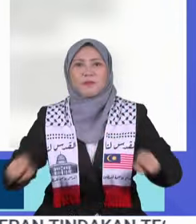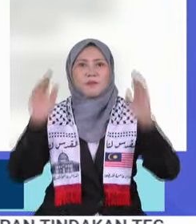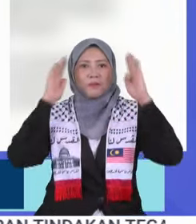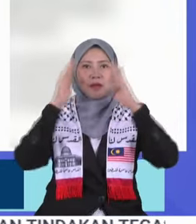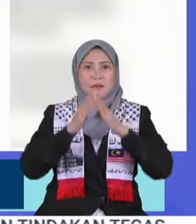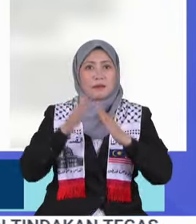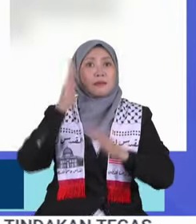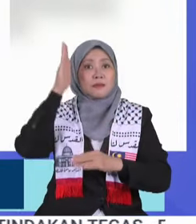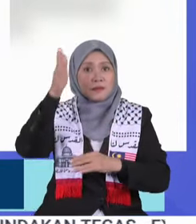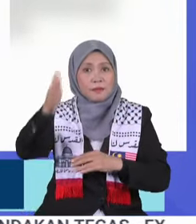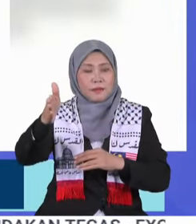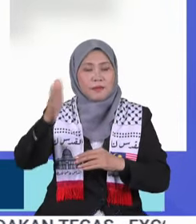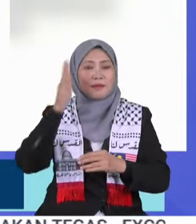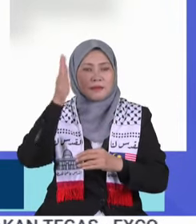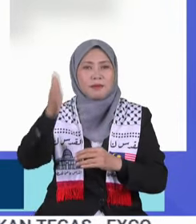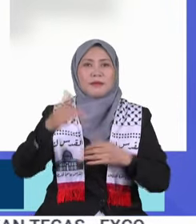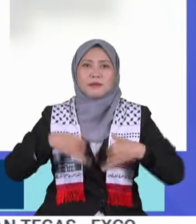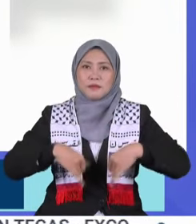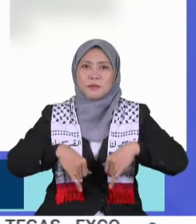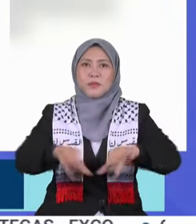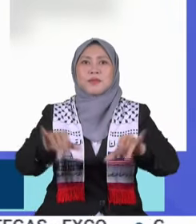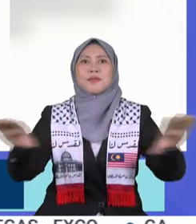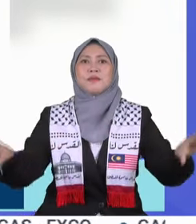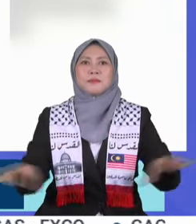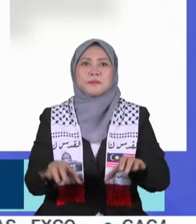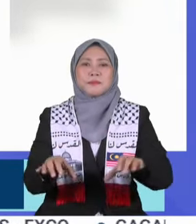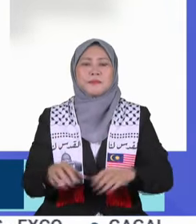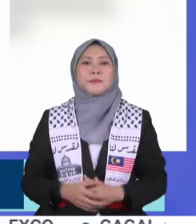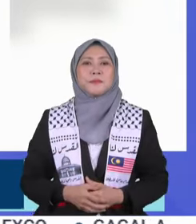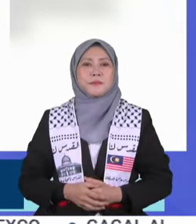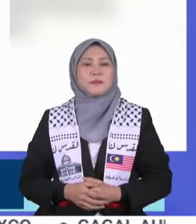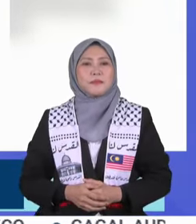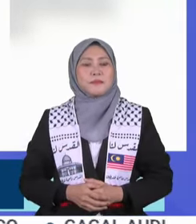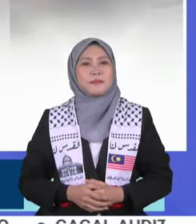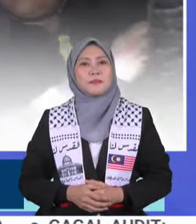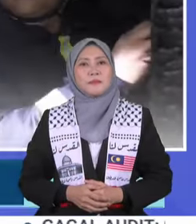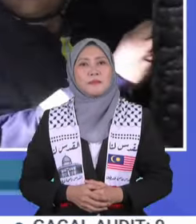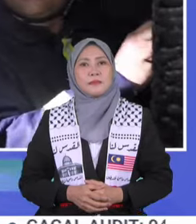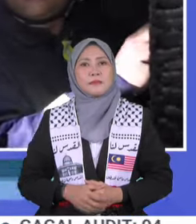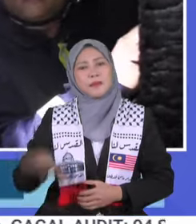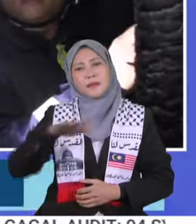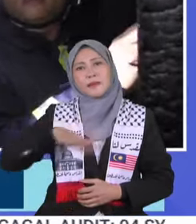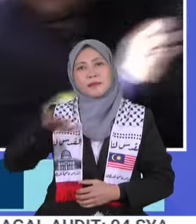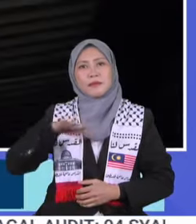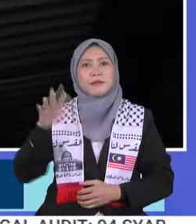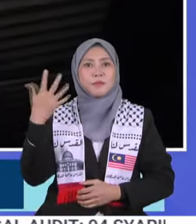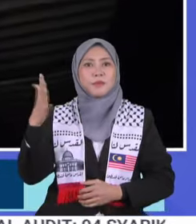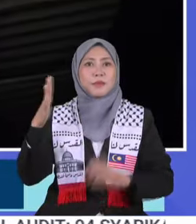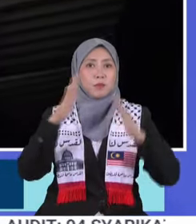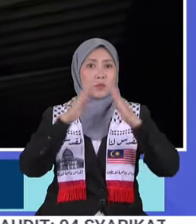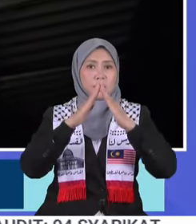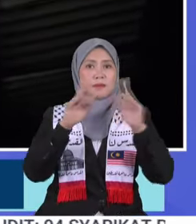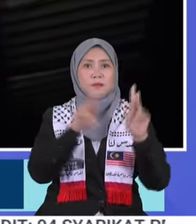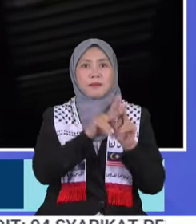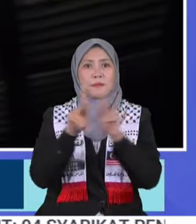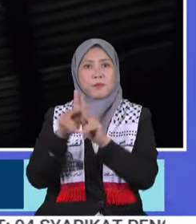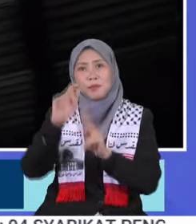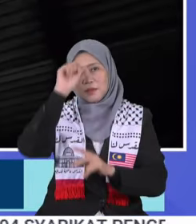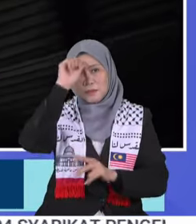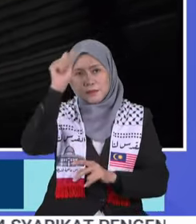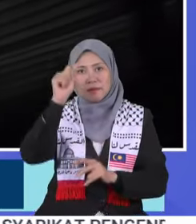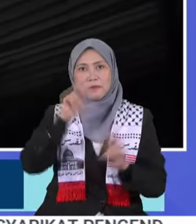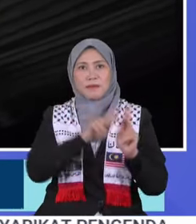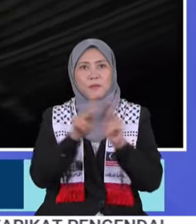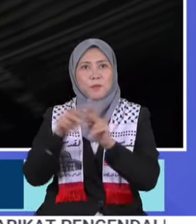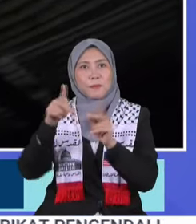pada masa akan datang akan terus dilaksana. Dianggarkan 15 buah rumah di Kampung India